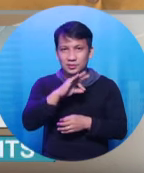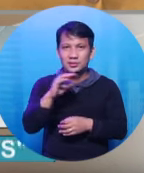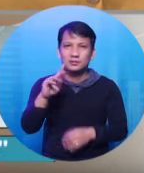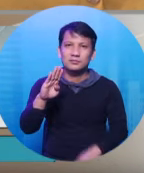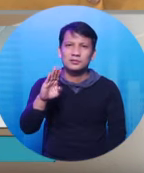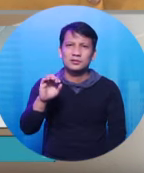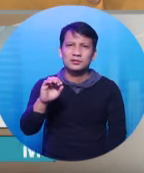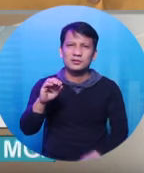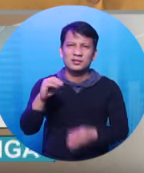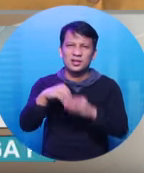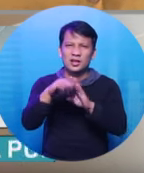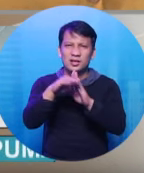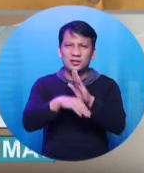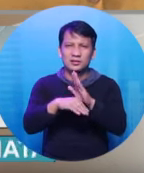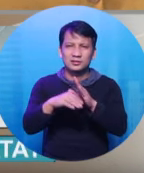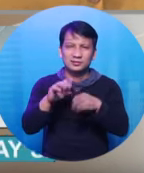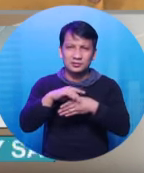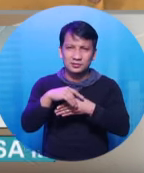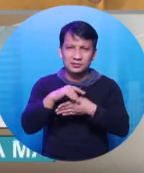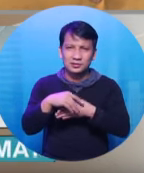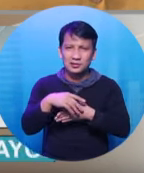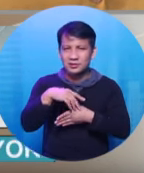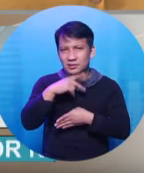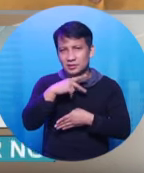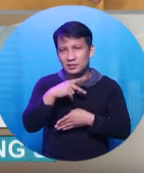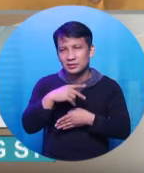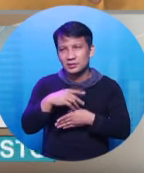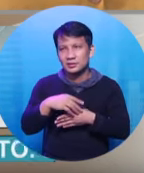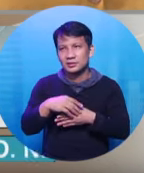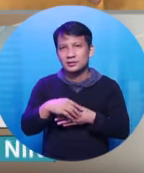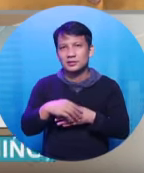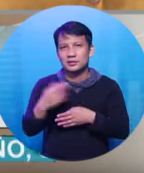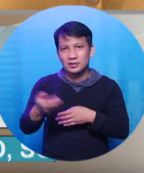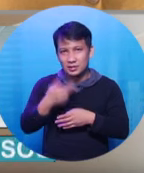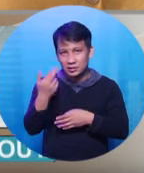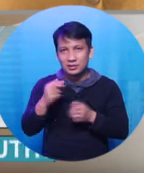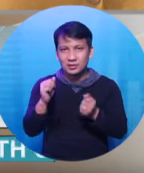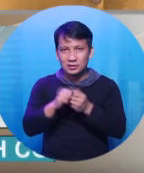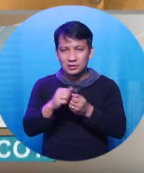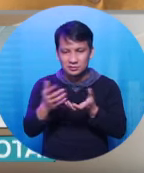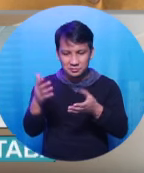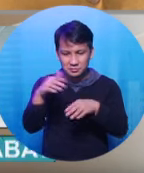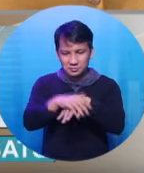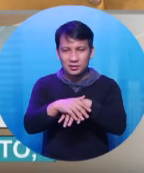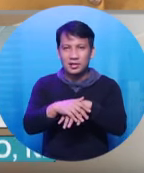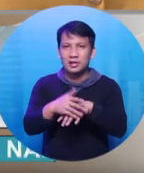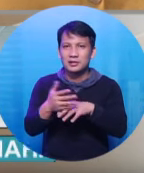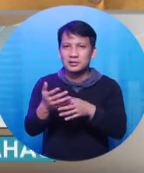biryani po. Ano po yung karne ho yun? Seafood o... Opo. Rice din po siya, may rice siya. And